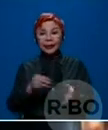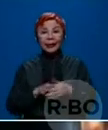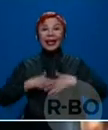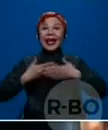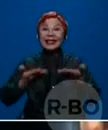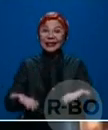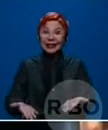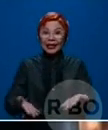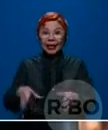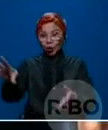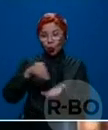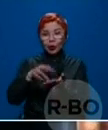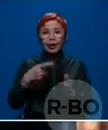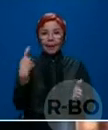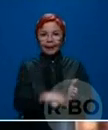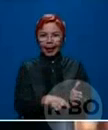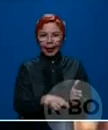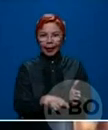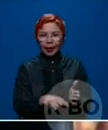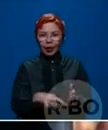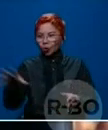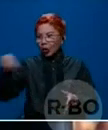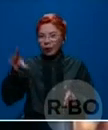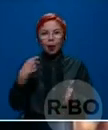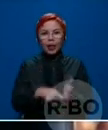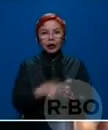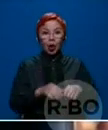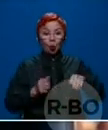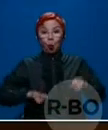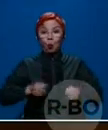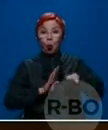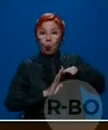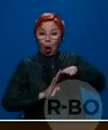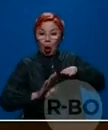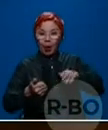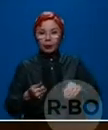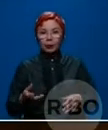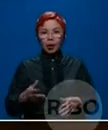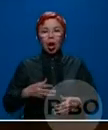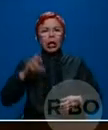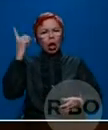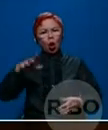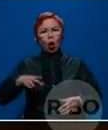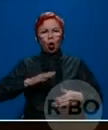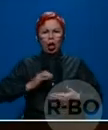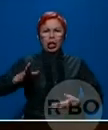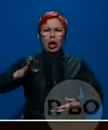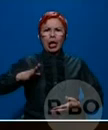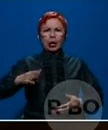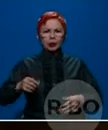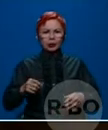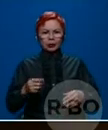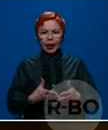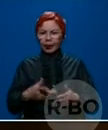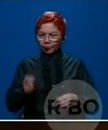kumpulkan dari pajak Pajak yang didapat dari mobil-mobil mewah tadi kalau orang kaya masuk lebih baik kita terapkan jalan